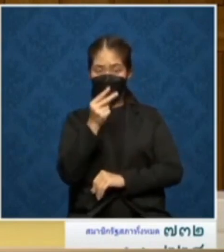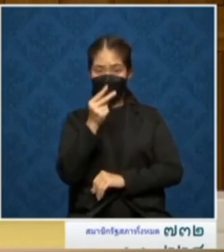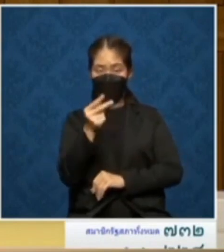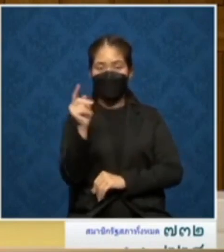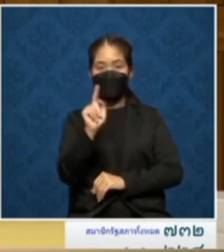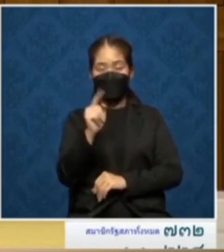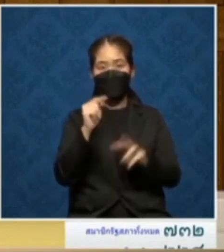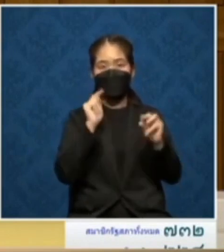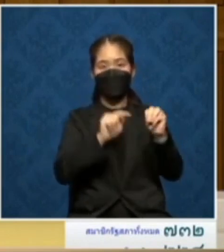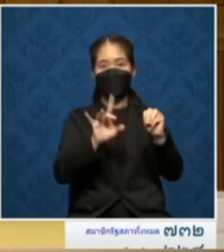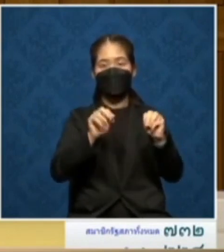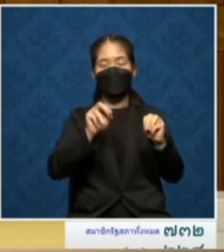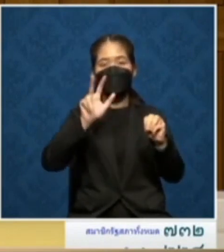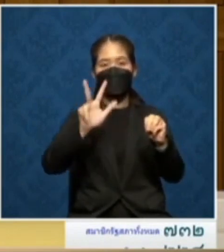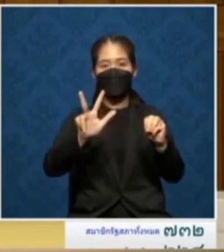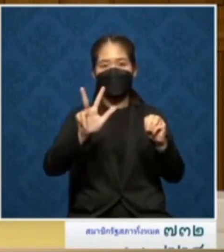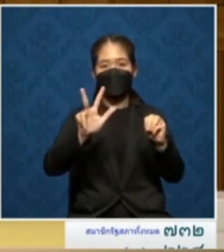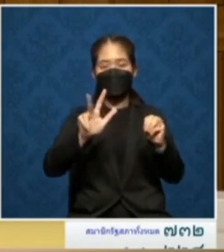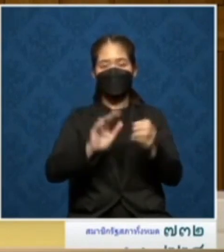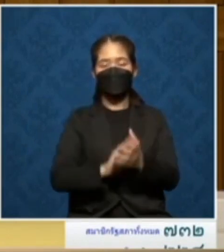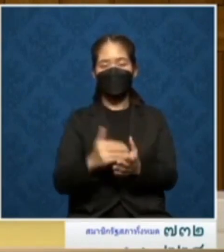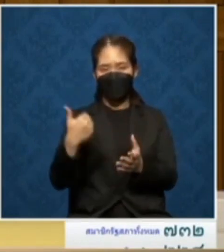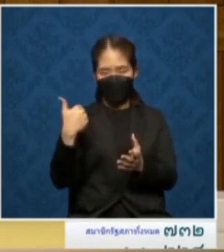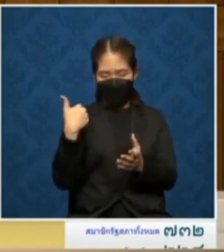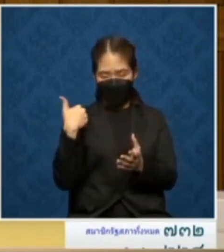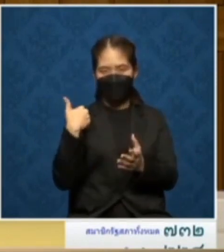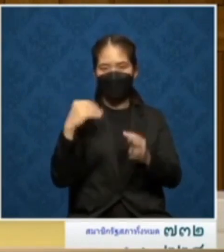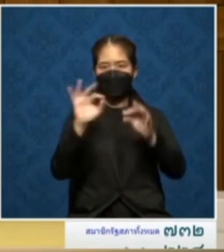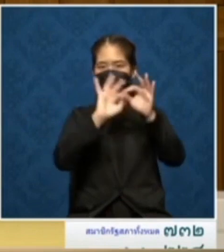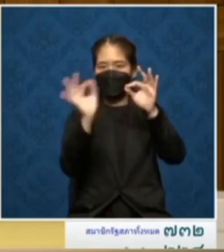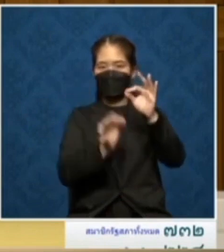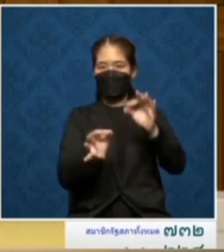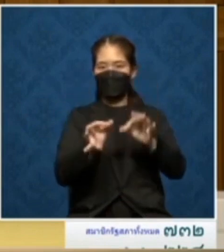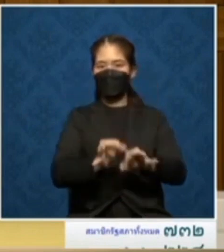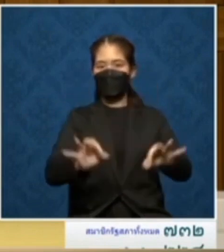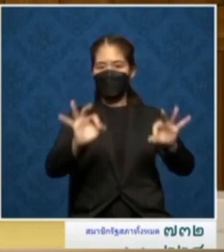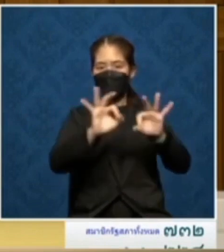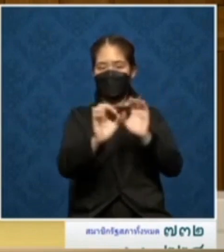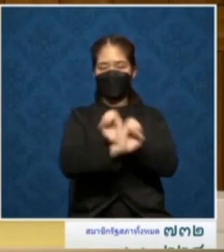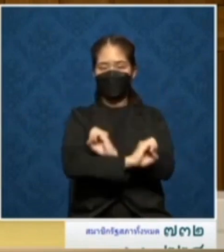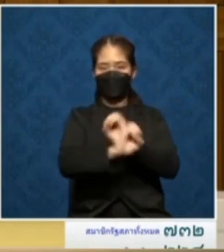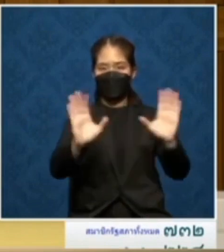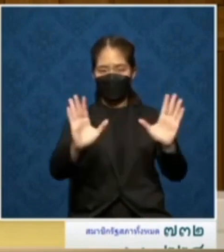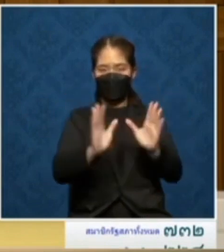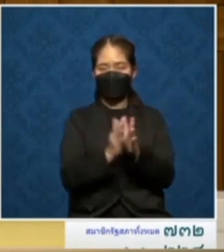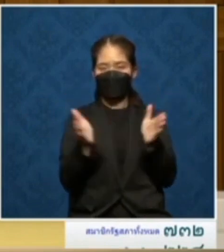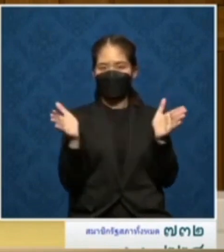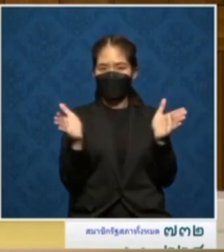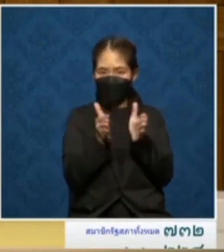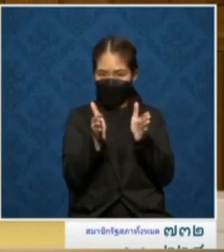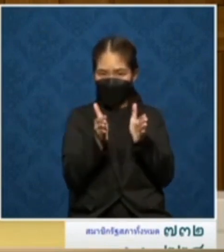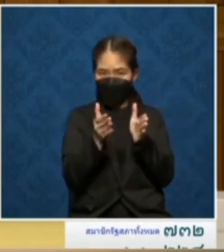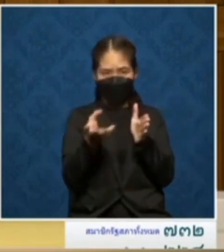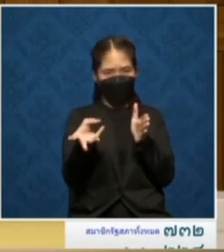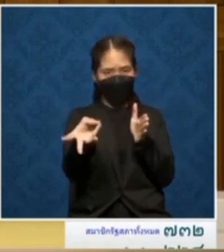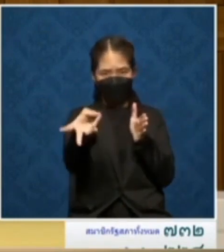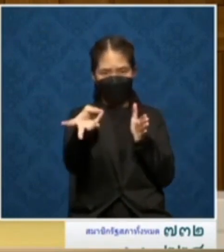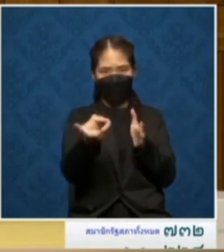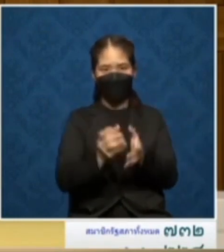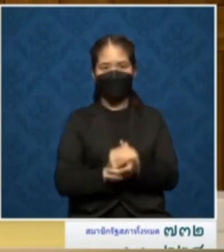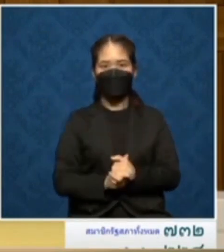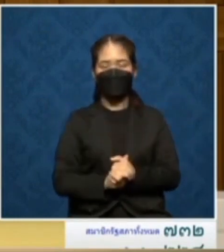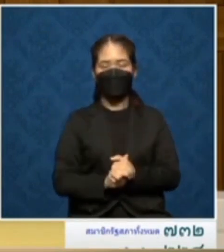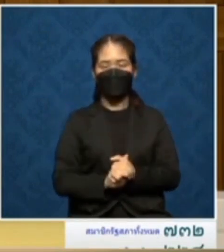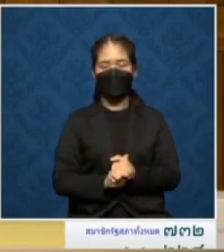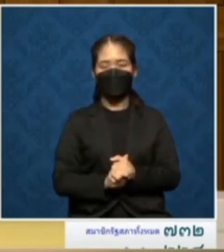อบสนองเรื่องของความต้องการของประชาชนได้ดีเท่าที่ควรตอนนี้สังคมในชนบทเปลี่ยนแปลงไปมากประชาชนเลือกผู้แทนมีบทบา